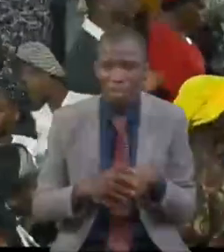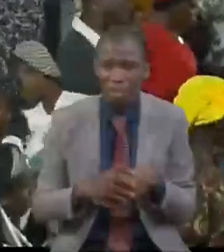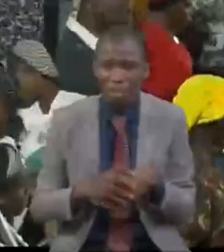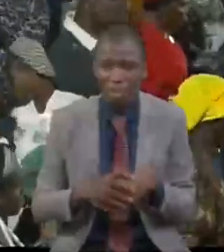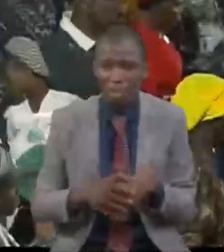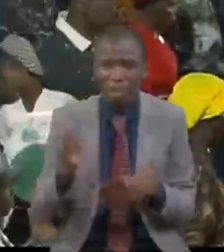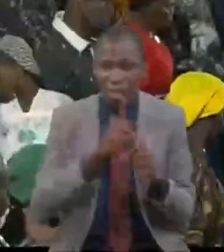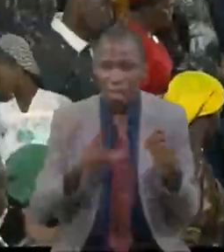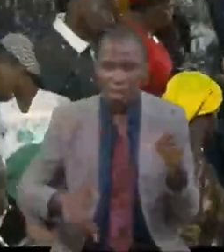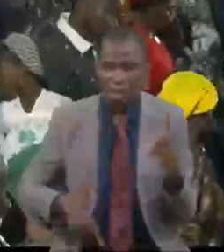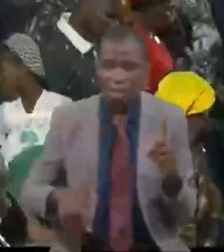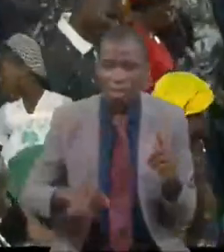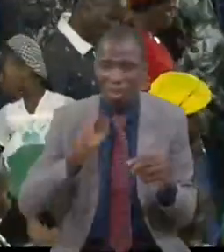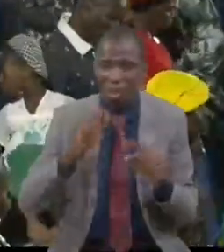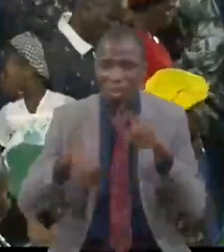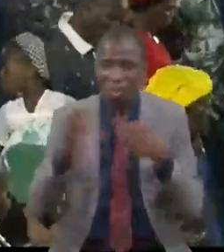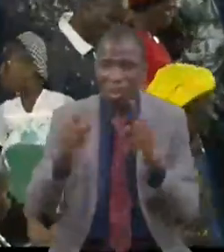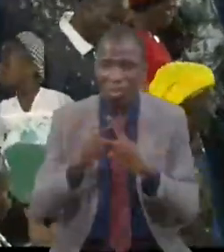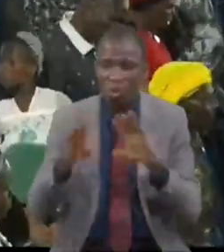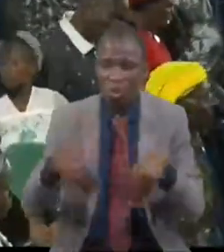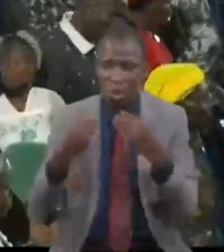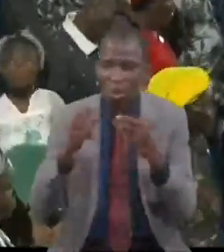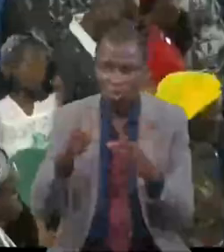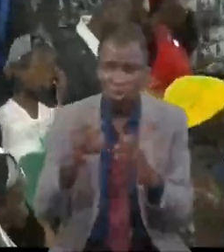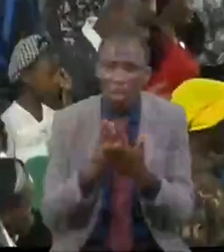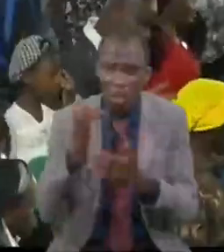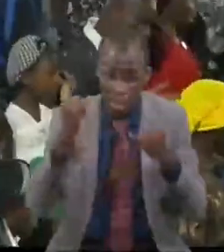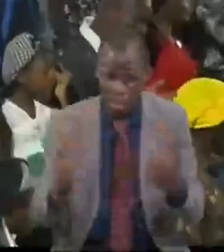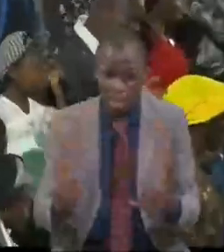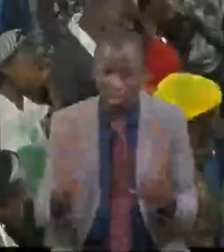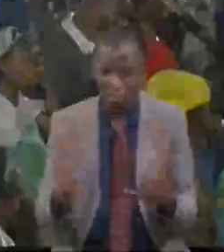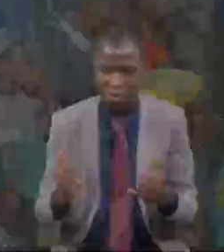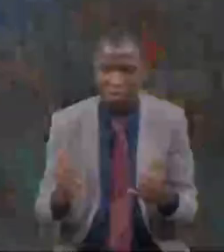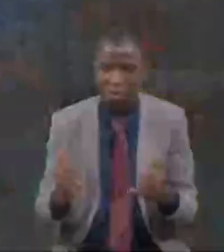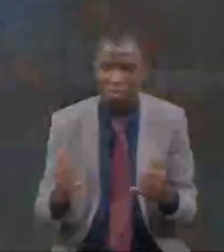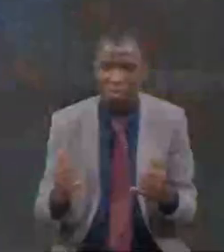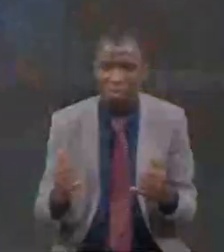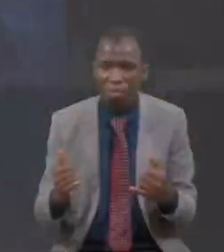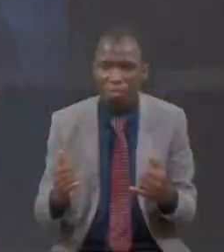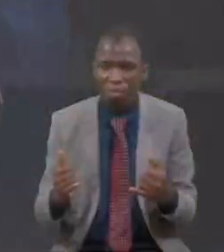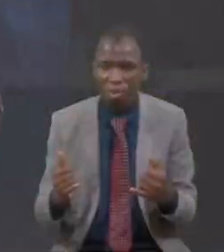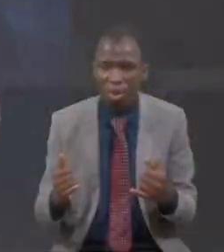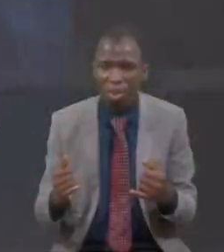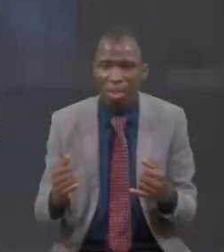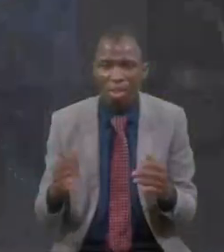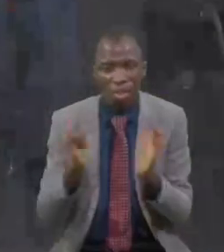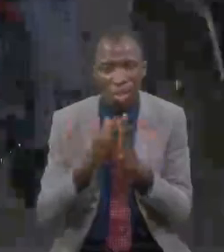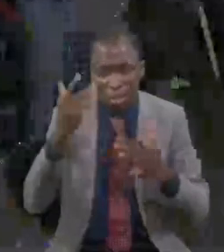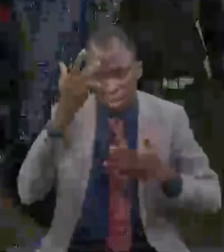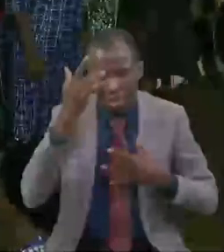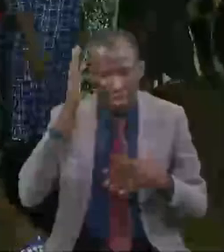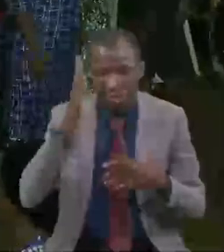délivrances le Seigneur va vous donner cela maintenant cette maladie là